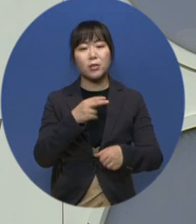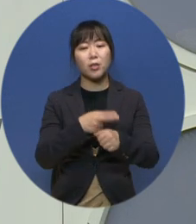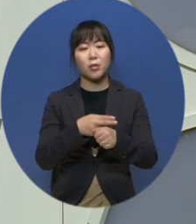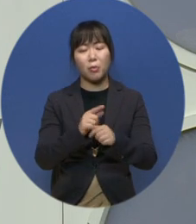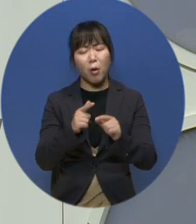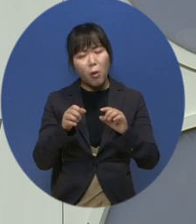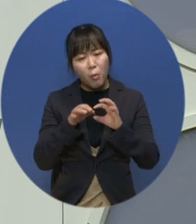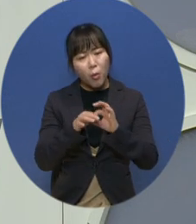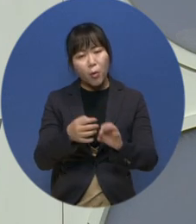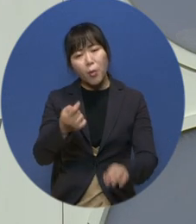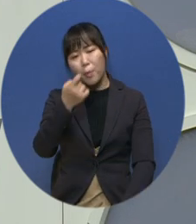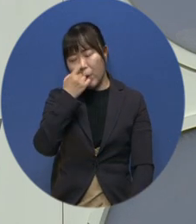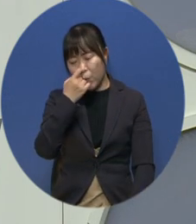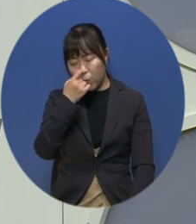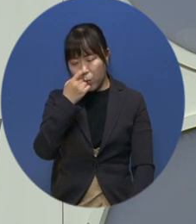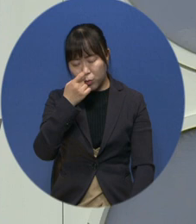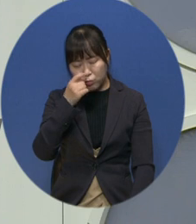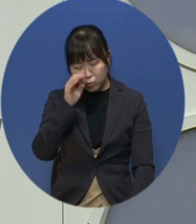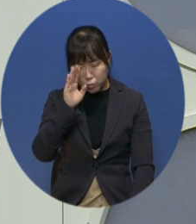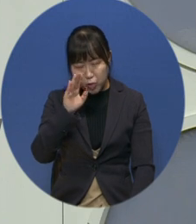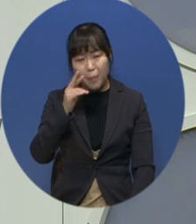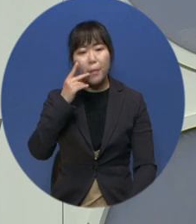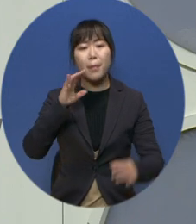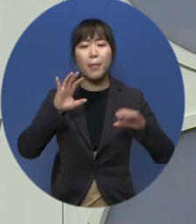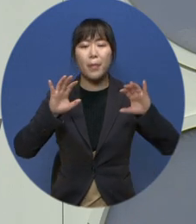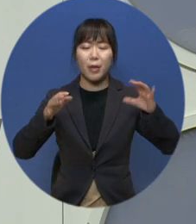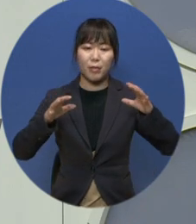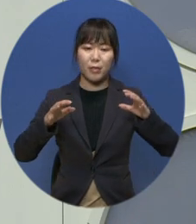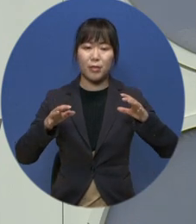했고 그러다가 미국에서